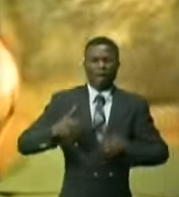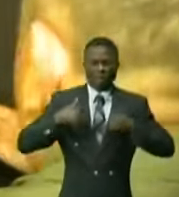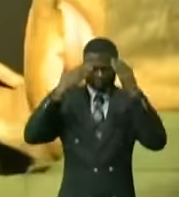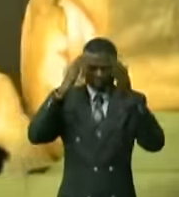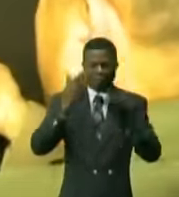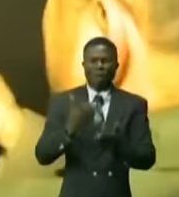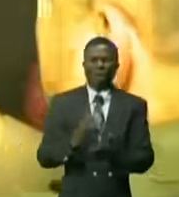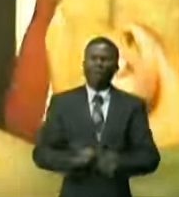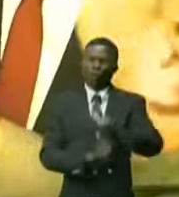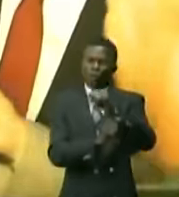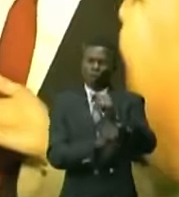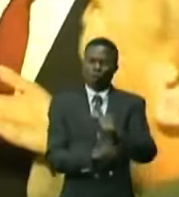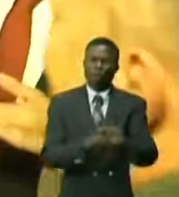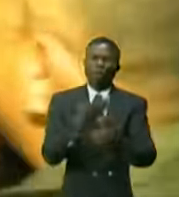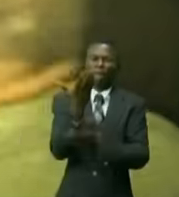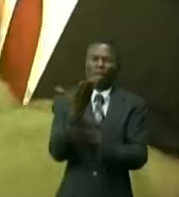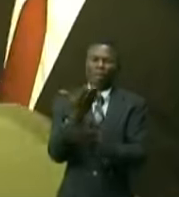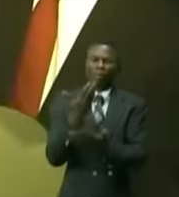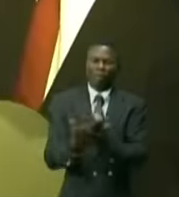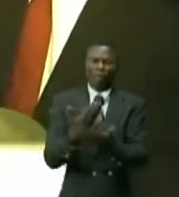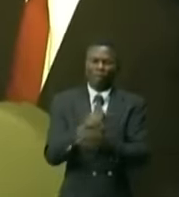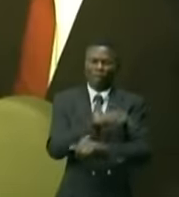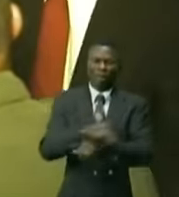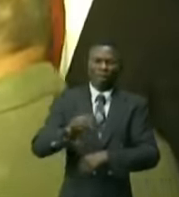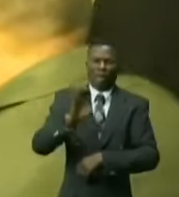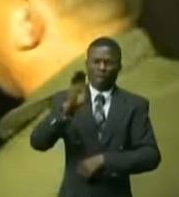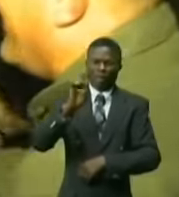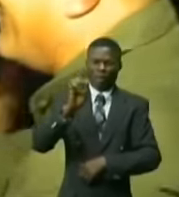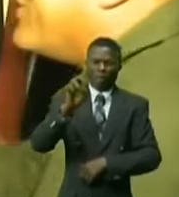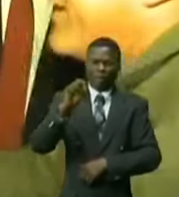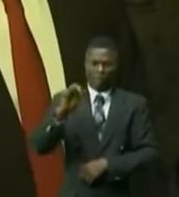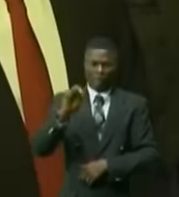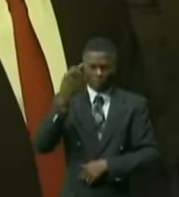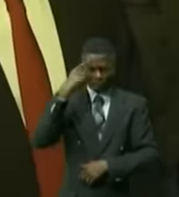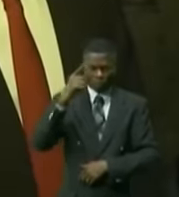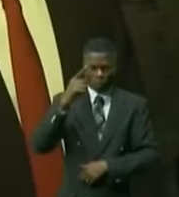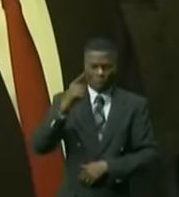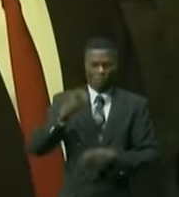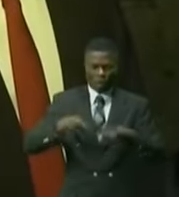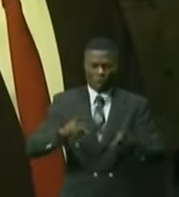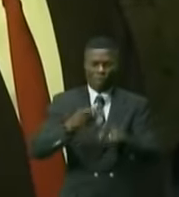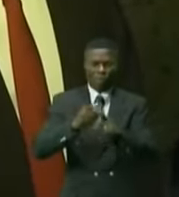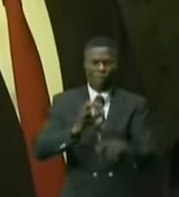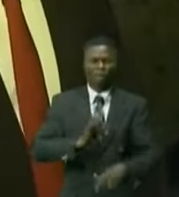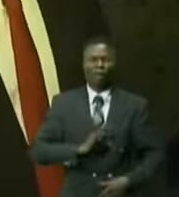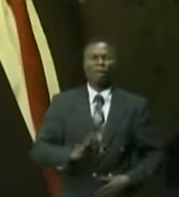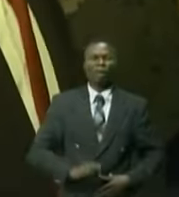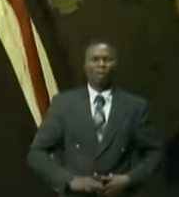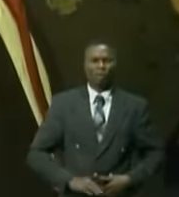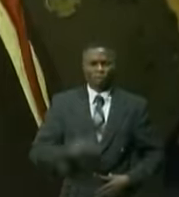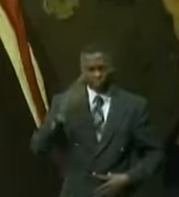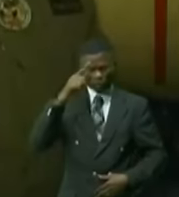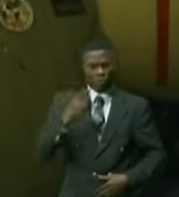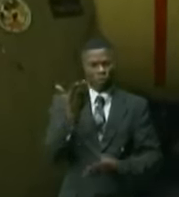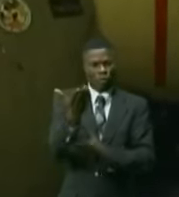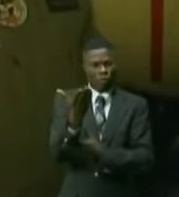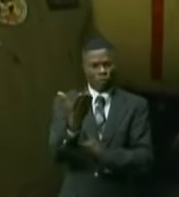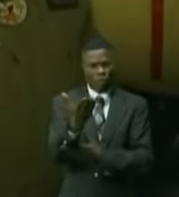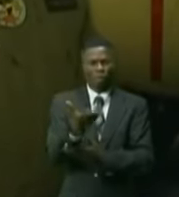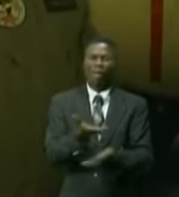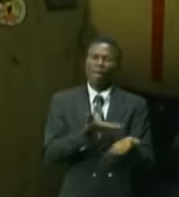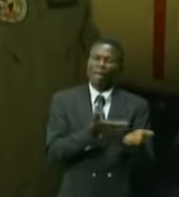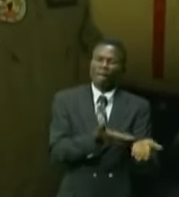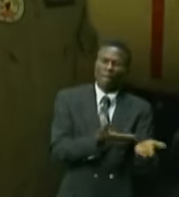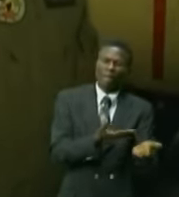urgent lancé par la centrale électorale à l'endroit du chef de l'État Félix-Antoine Tshisekedi Tshilombo pour solliciter